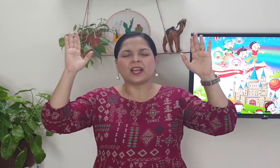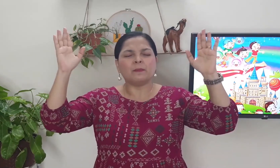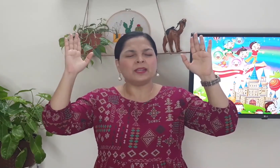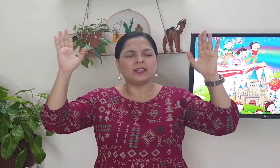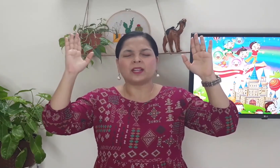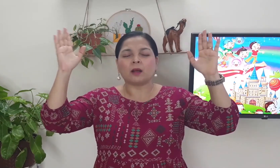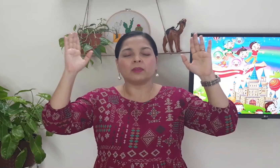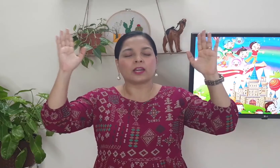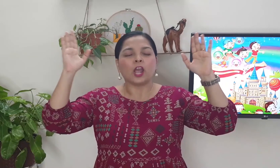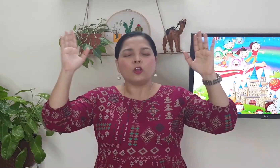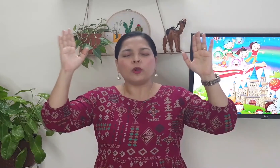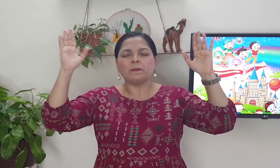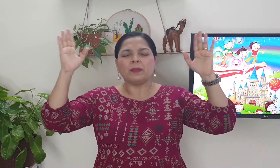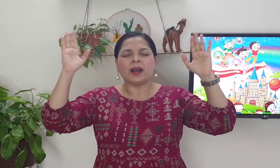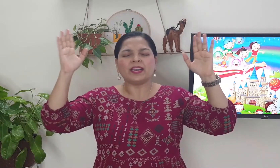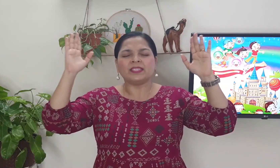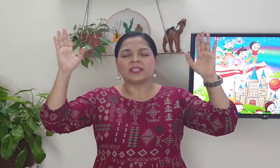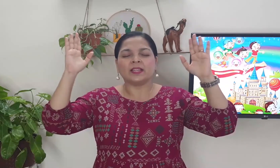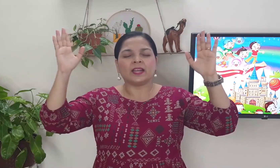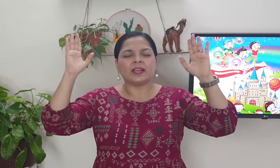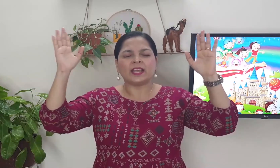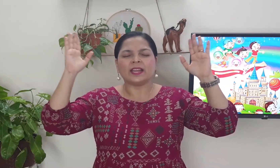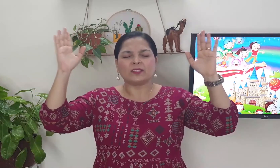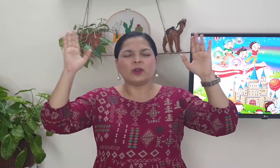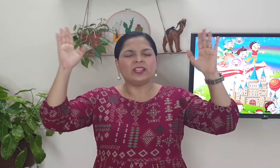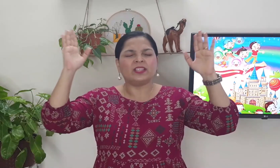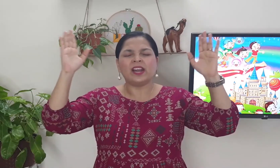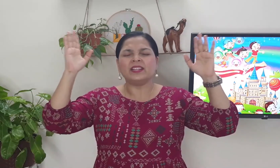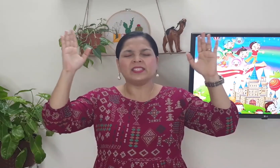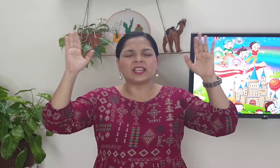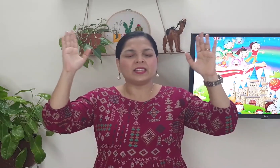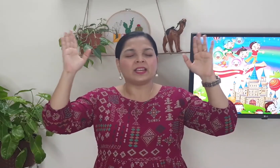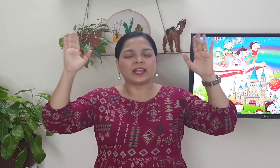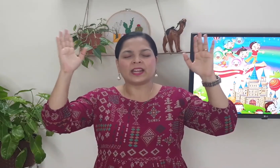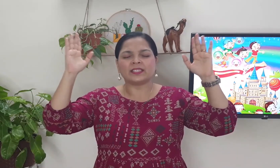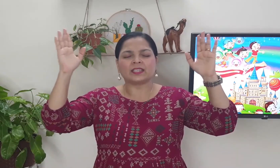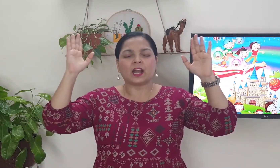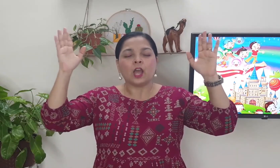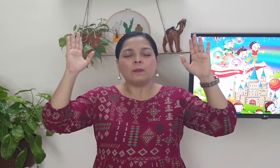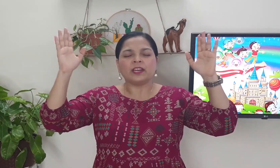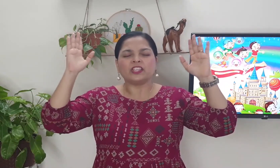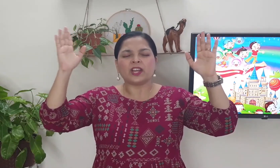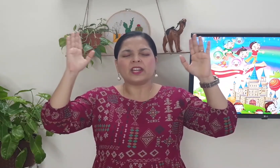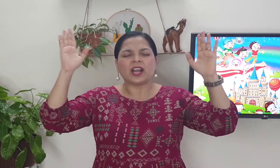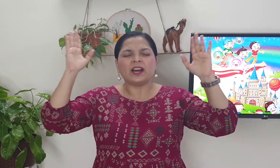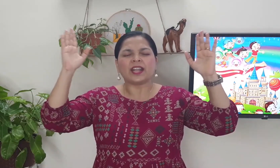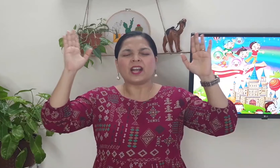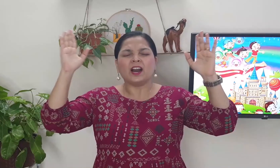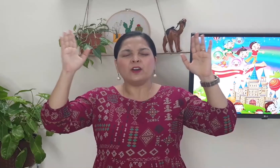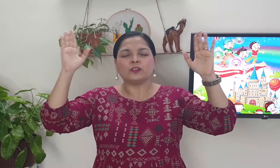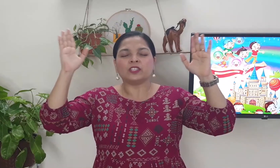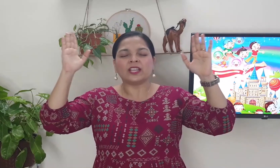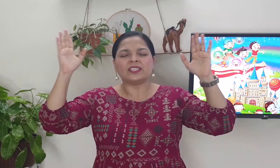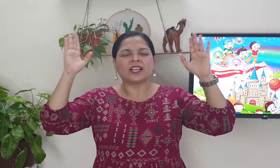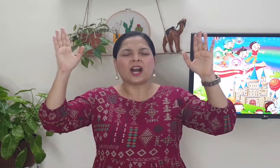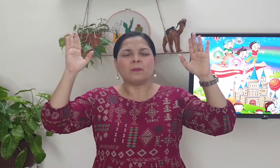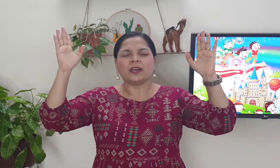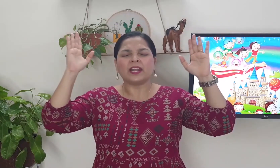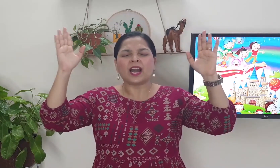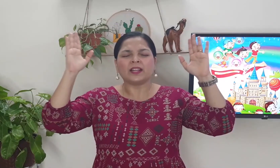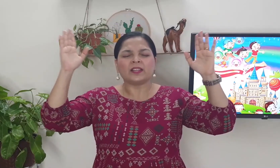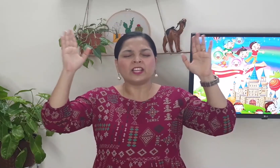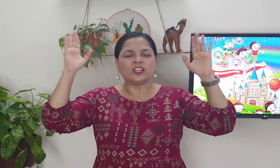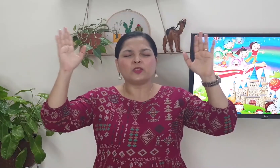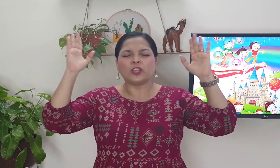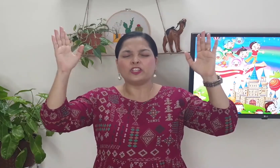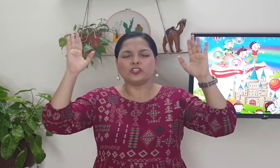आपका सामर्थ्य काम कर रहा है. कोई बीमारी इसके अंदर नहीं रहे, कोई दर्द इसके अंदर नहीं रह सकता. या लेकरान सा प्रत्येक अंग कार्य करे ते यीशु